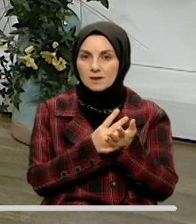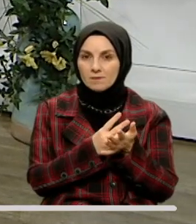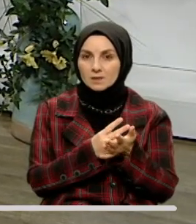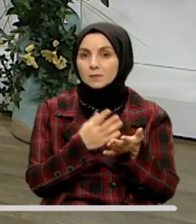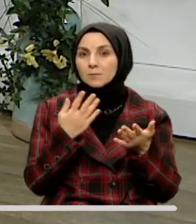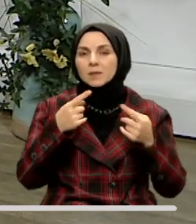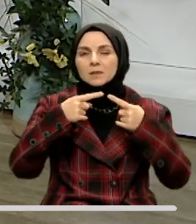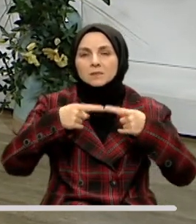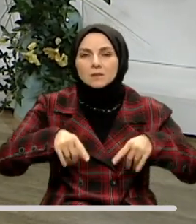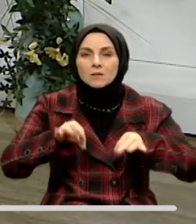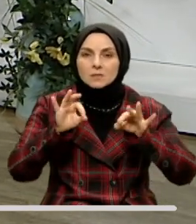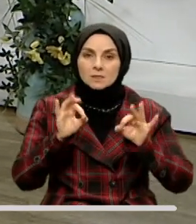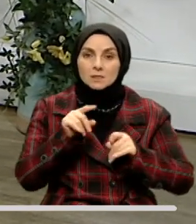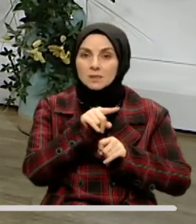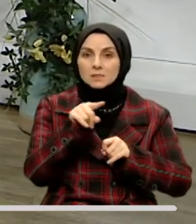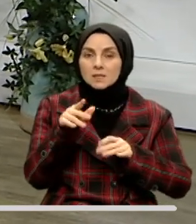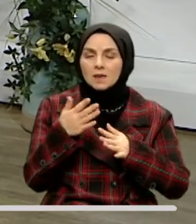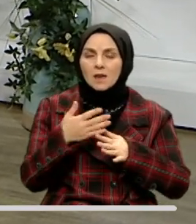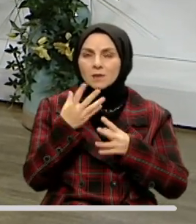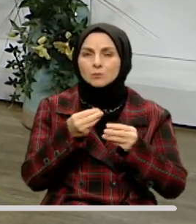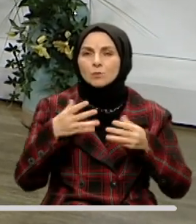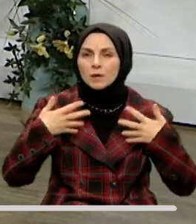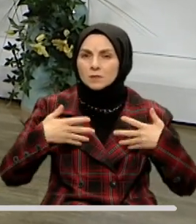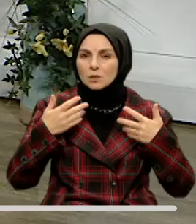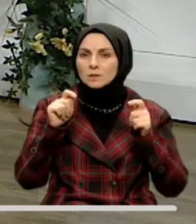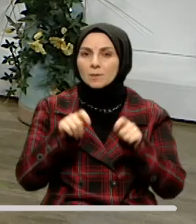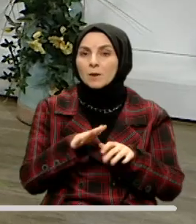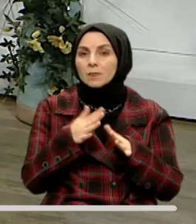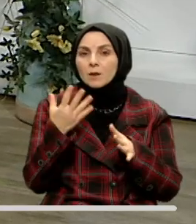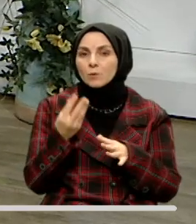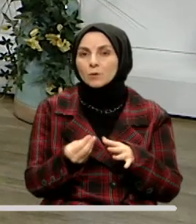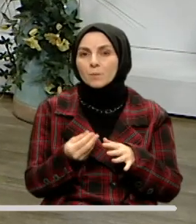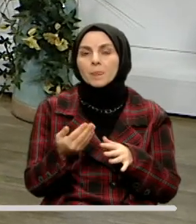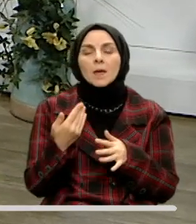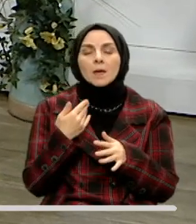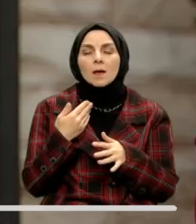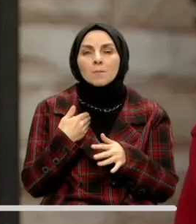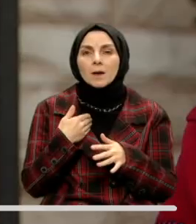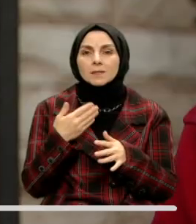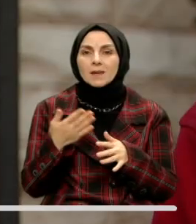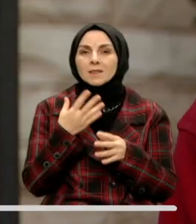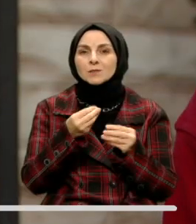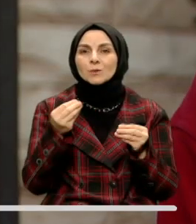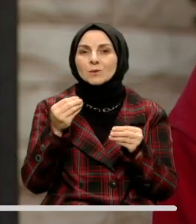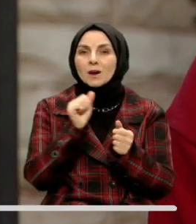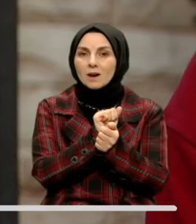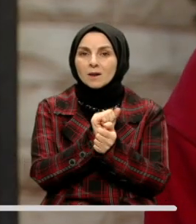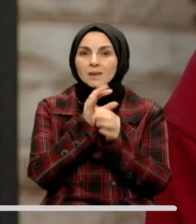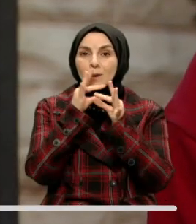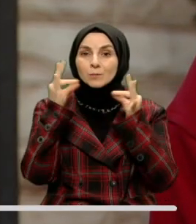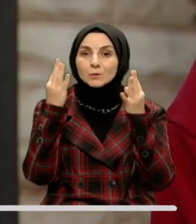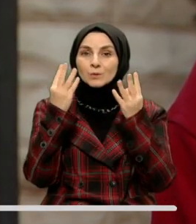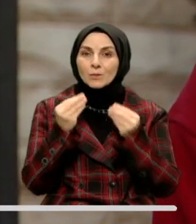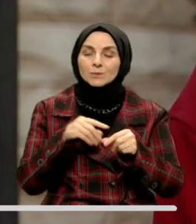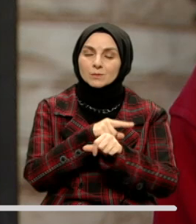hazırlanırken senin en çok motive eden şey ne oluyor? Benim en çok motive eden şey ailemin mutluluğu. Hani. Ailenin